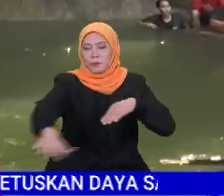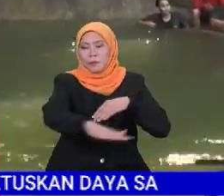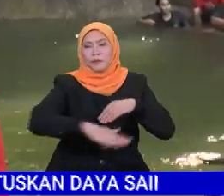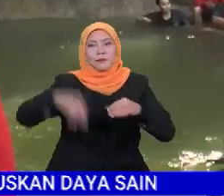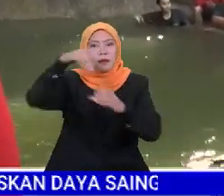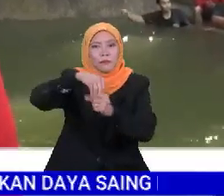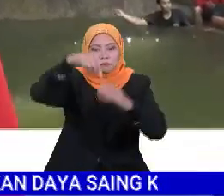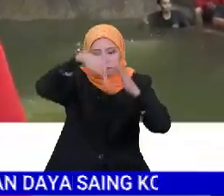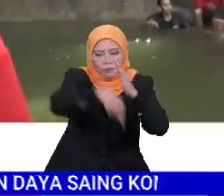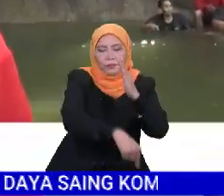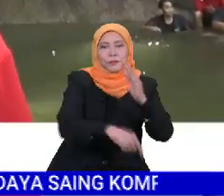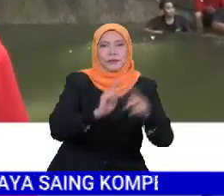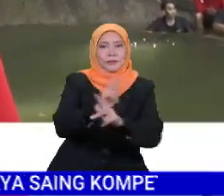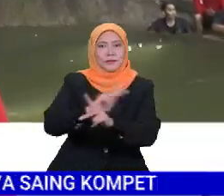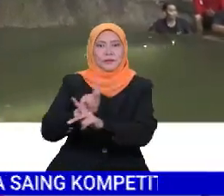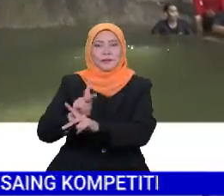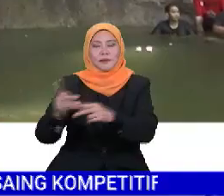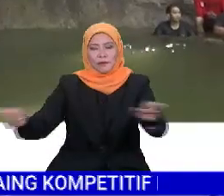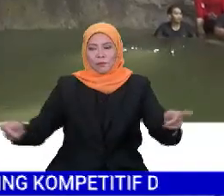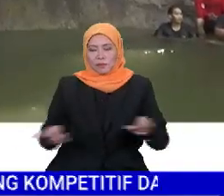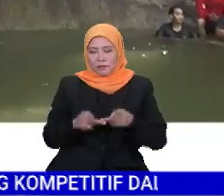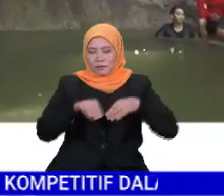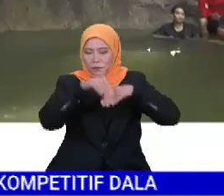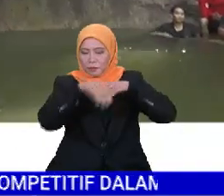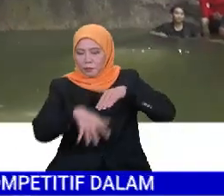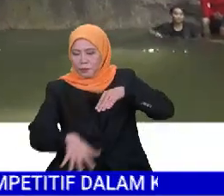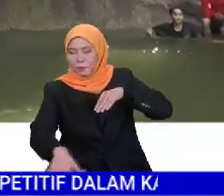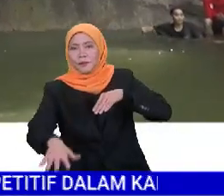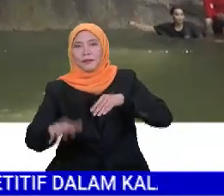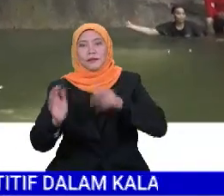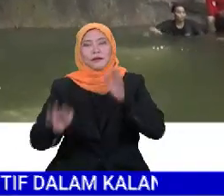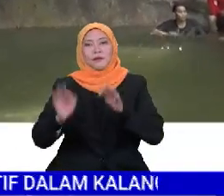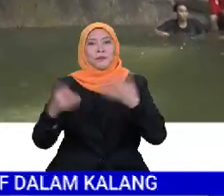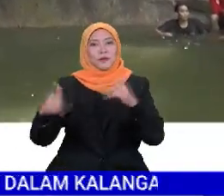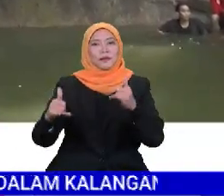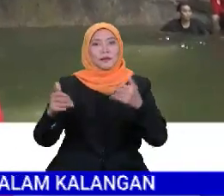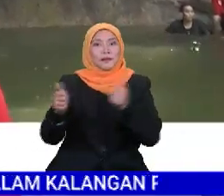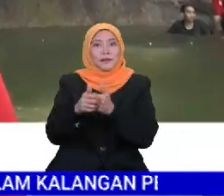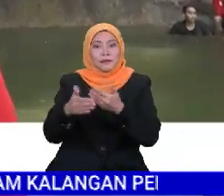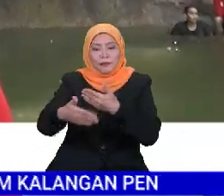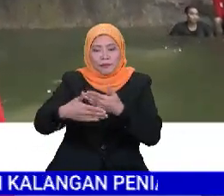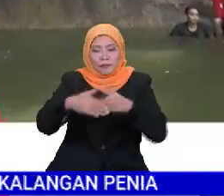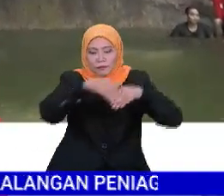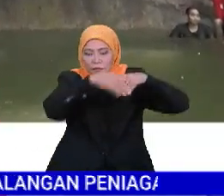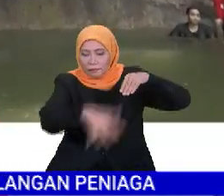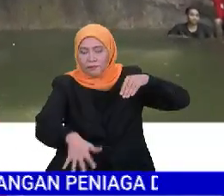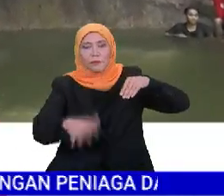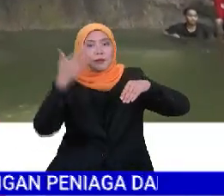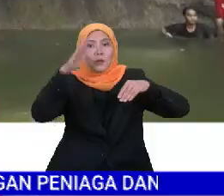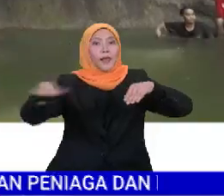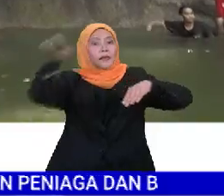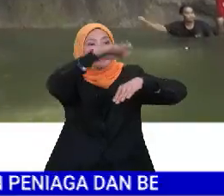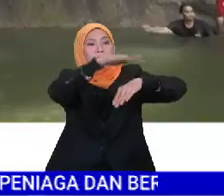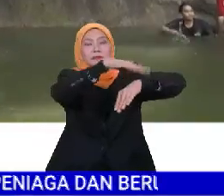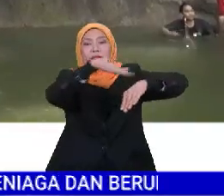tempat dalam. Lagi-lagi kalau ada yang kawasan air terjun macam ni kan, sebab kalau kita main dekat kepala dekat kawasan air terjun ni, kita tak tahu yang dari atas atau